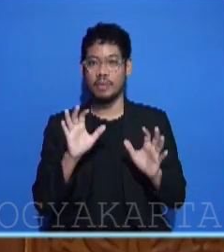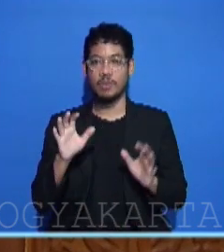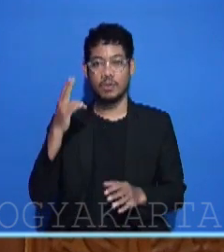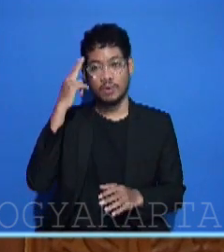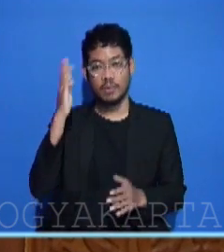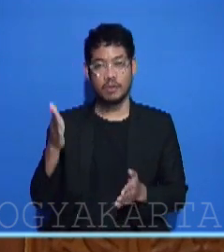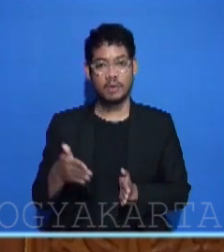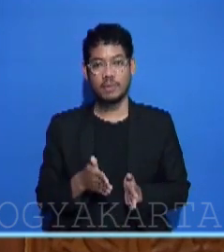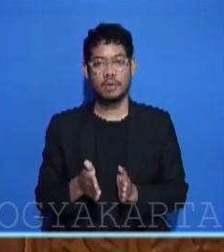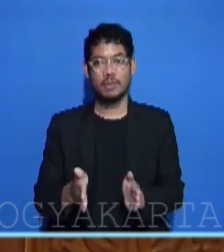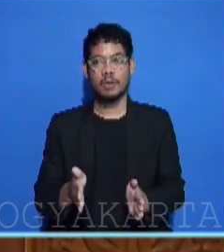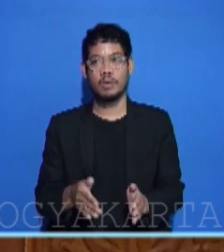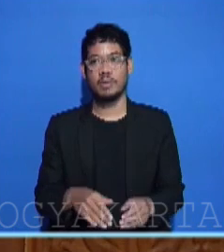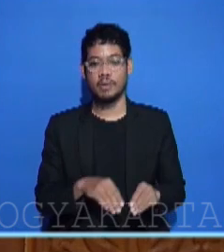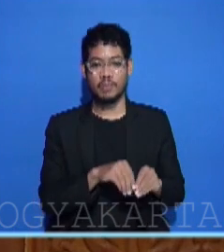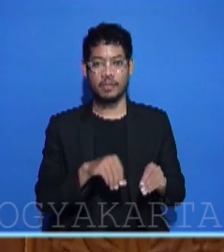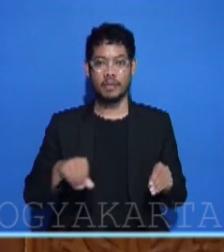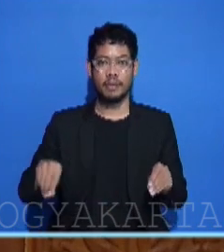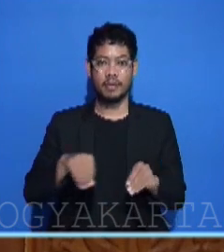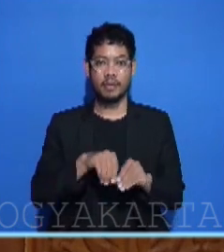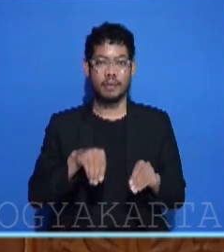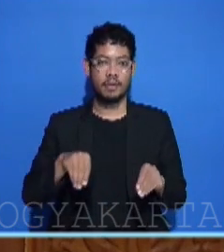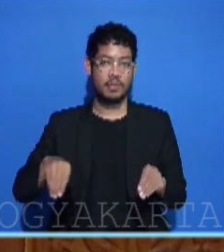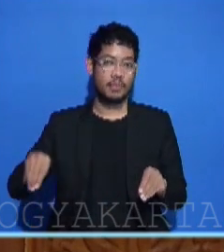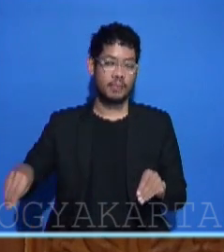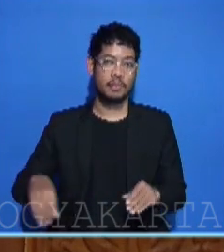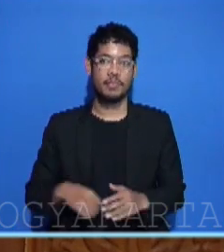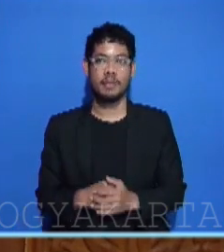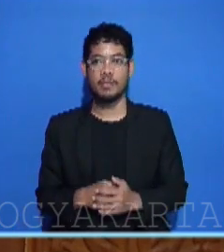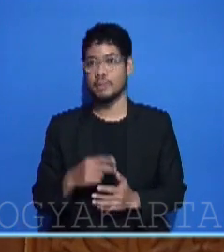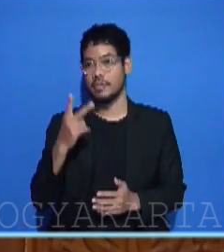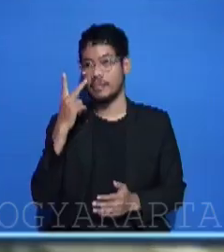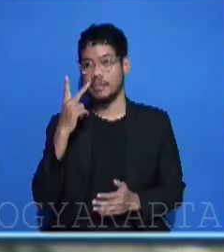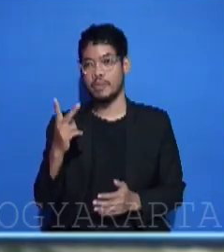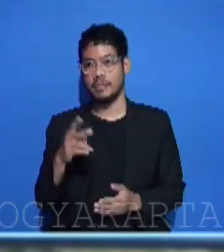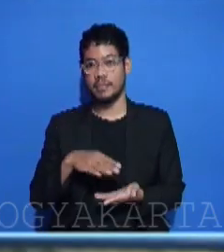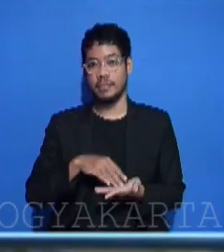olah tetanen, jagi bobot saining toyo siti ugi dados jujukan wisata.